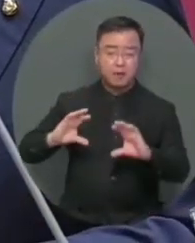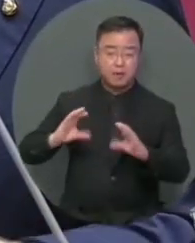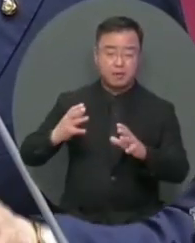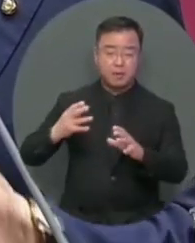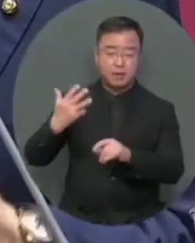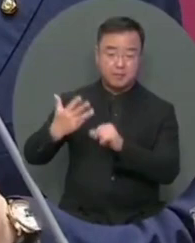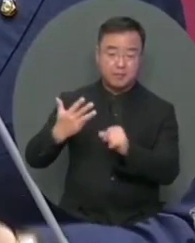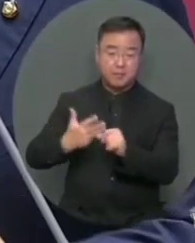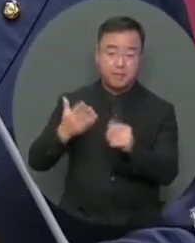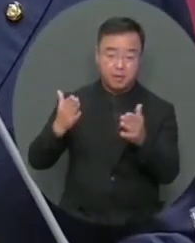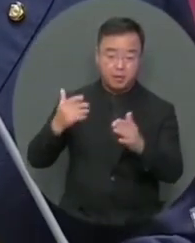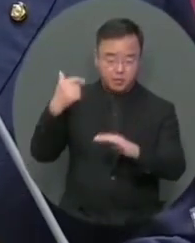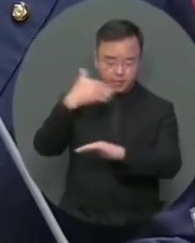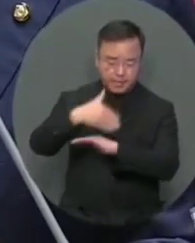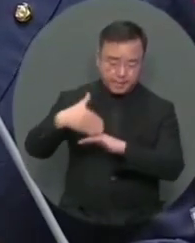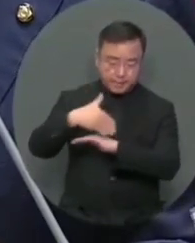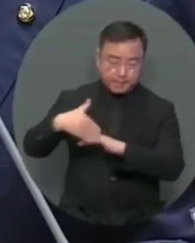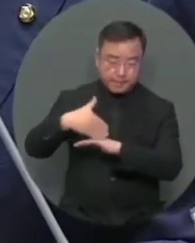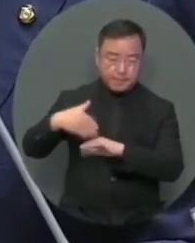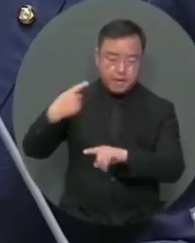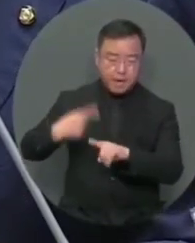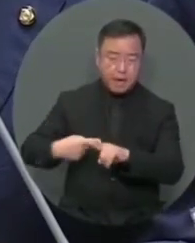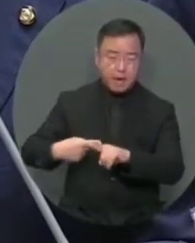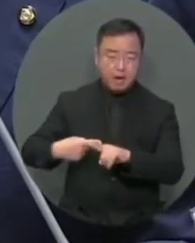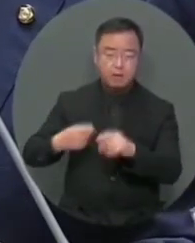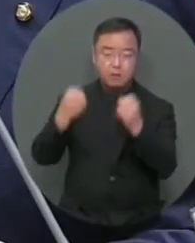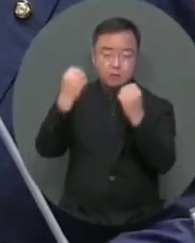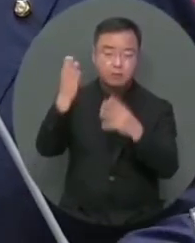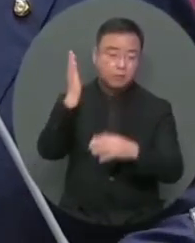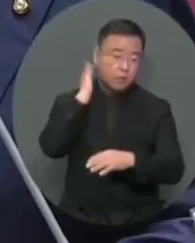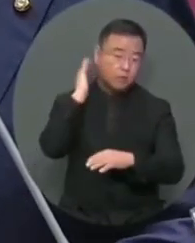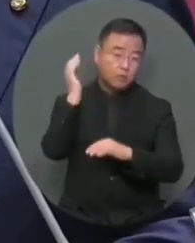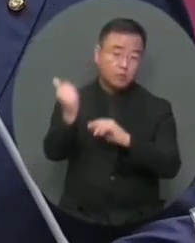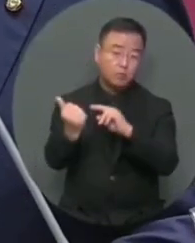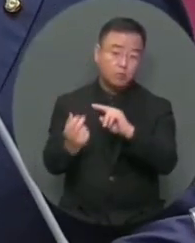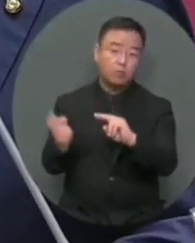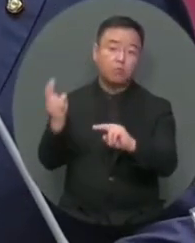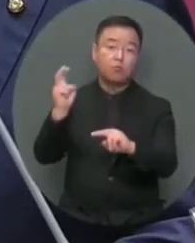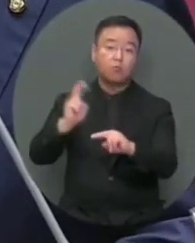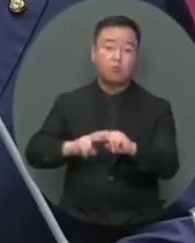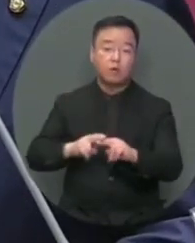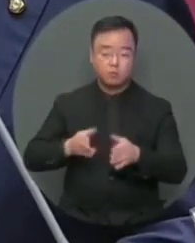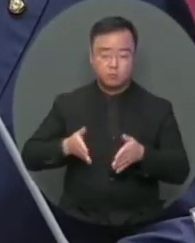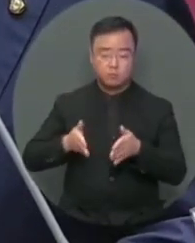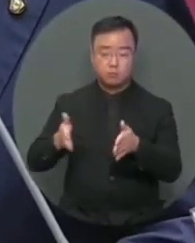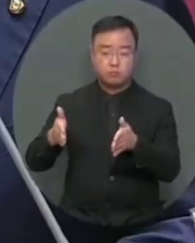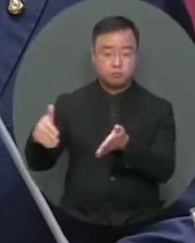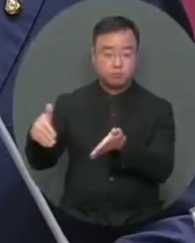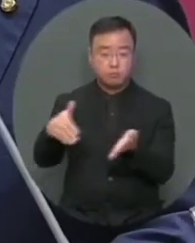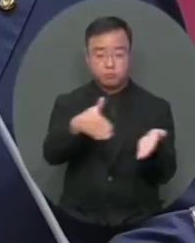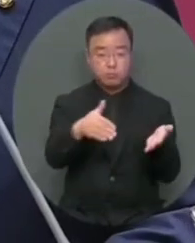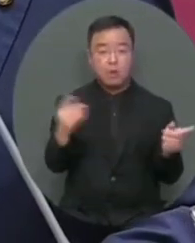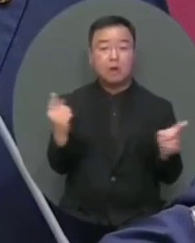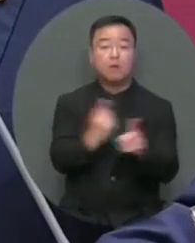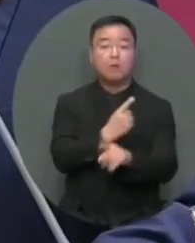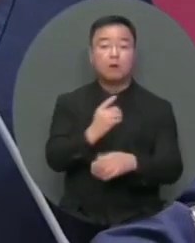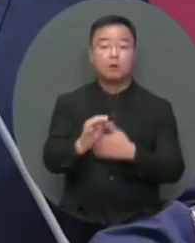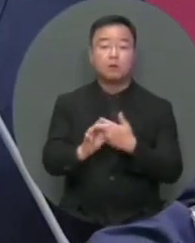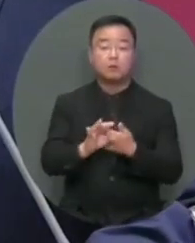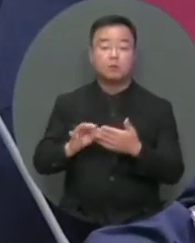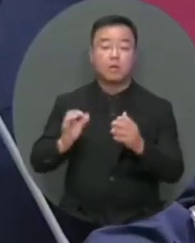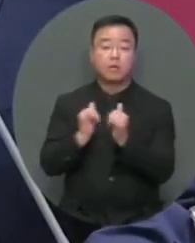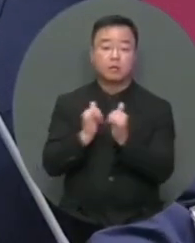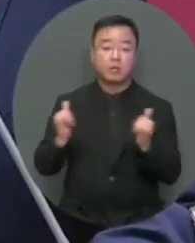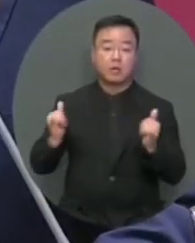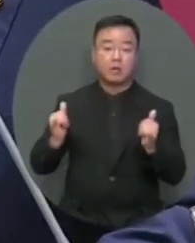계획이 새로운 대통령이 당선되자마자 노선이 변경되었다고 칩시다. 그럼 그 나라 국민들은 가장 먼저